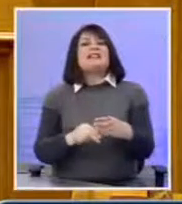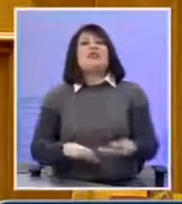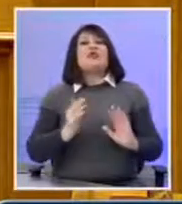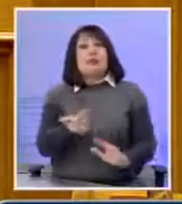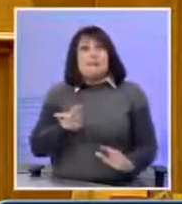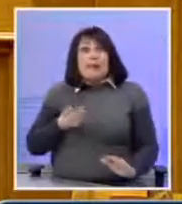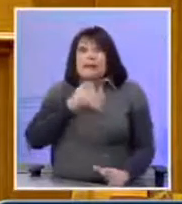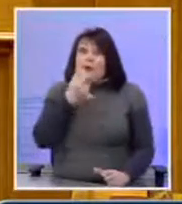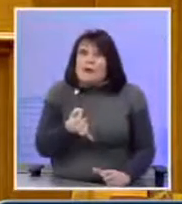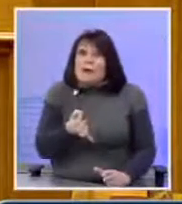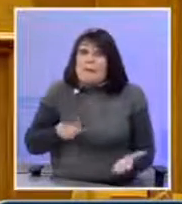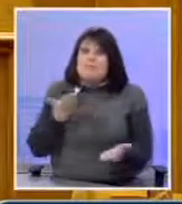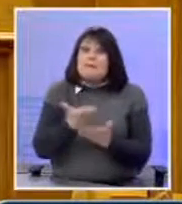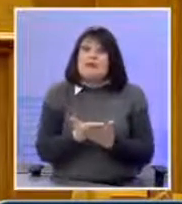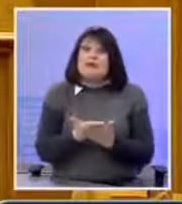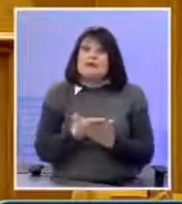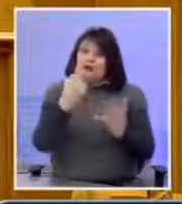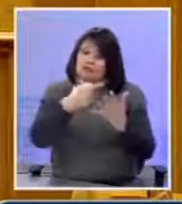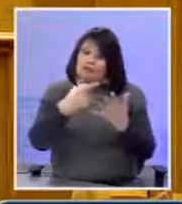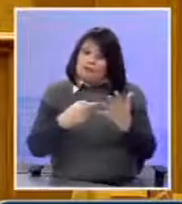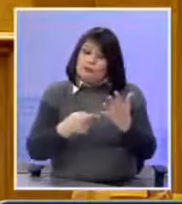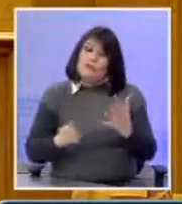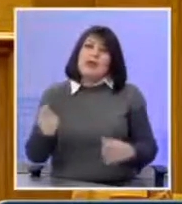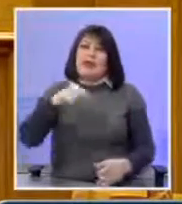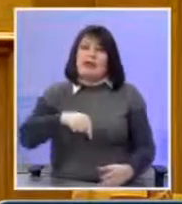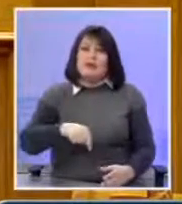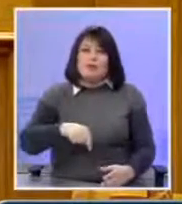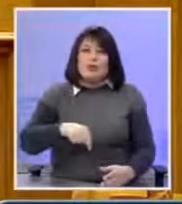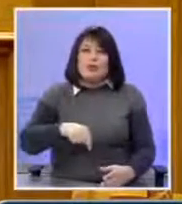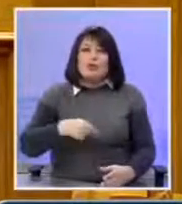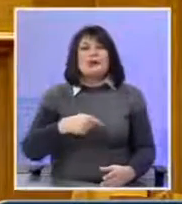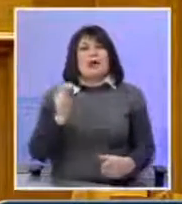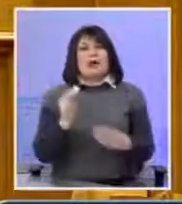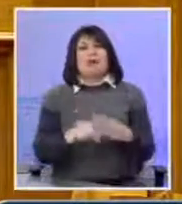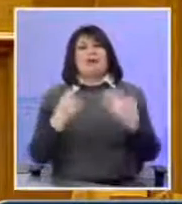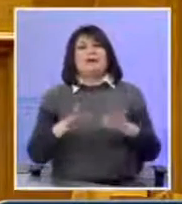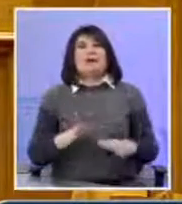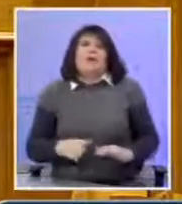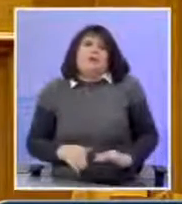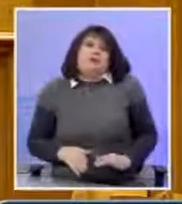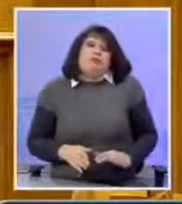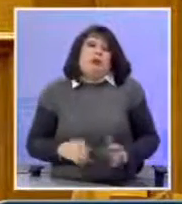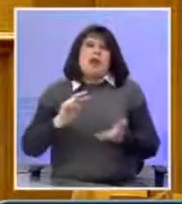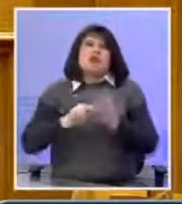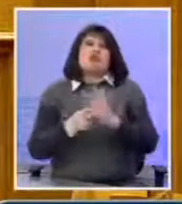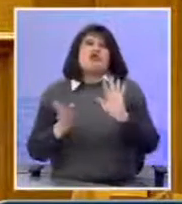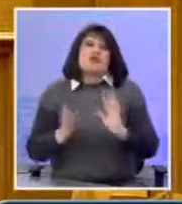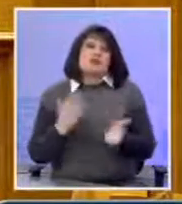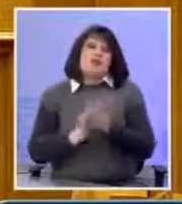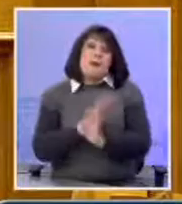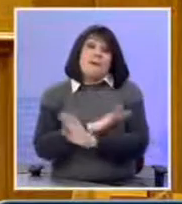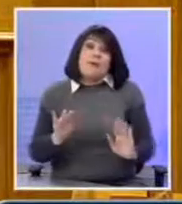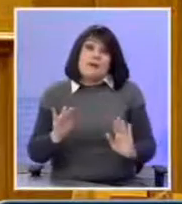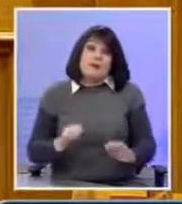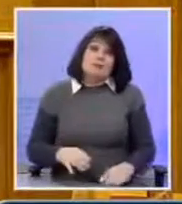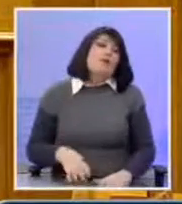στο λαό την πρότασή μας. Και δεν ερχόμαστε εδώ με μια λογική ότι γίνανε εκλογές, ας προσέχαν τι ψήφισαν. Όχι. Ερχόμαστε με μια